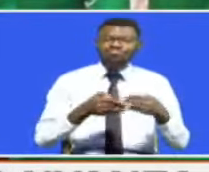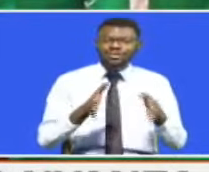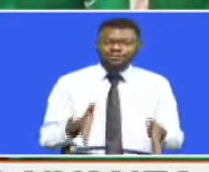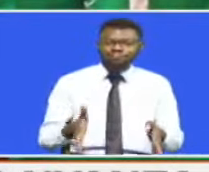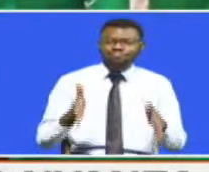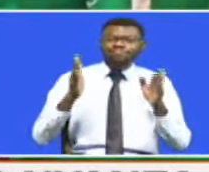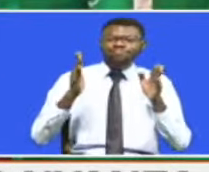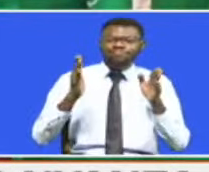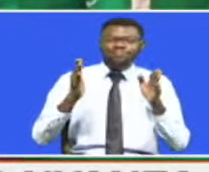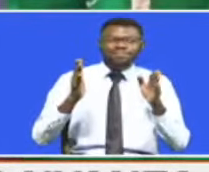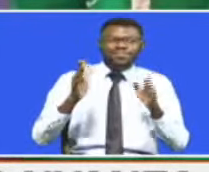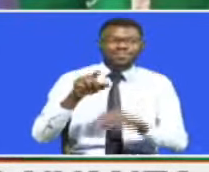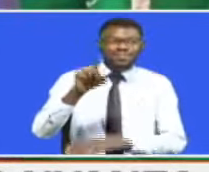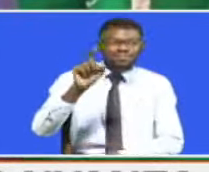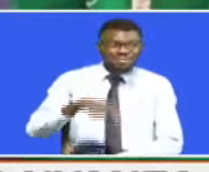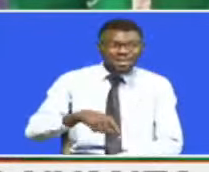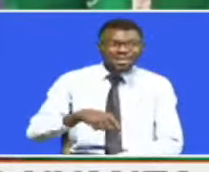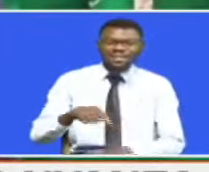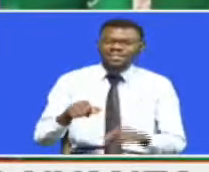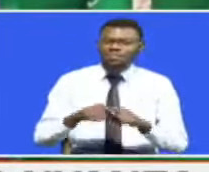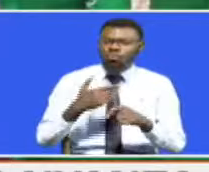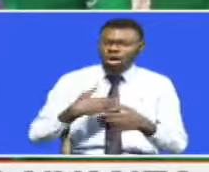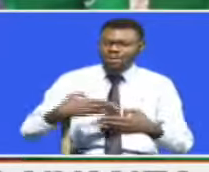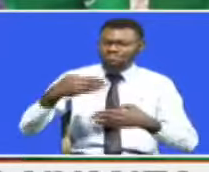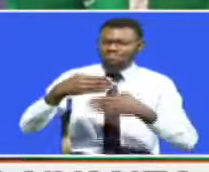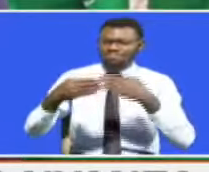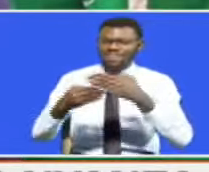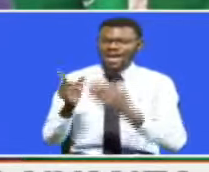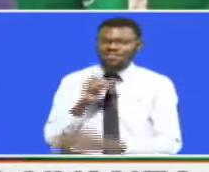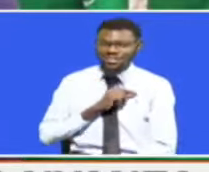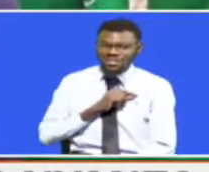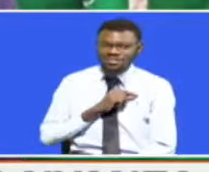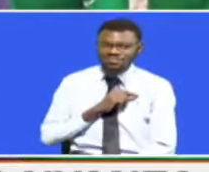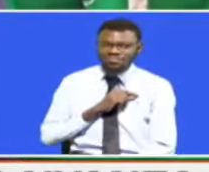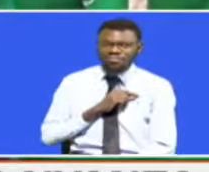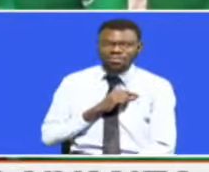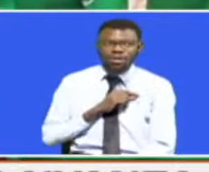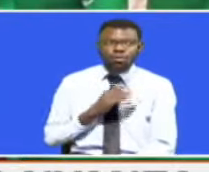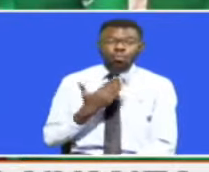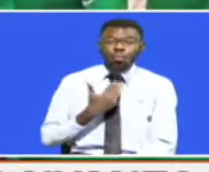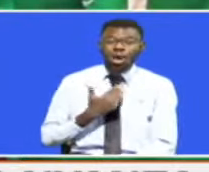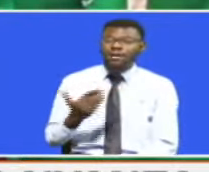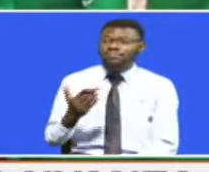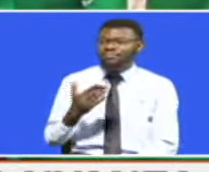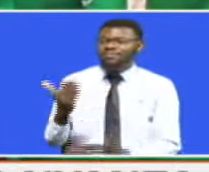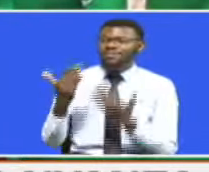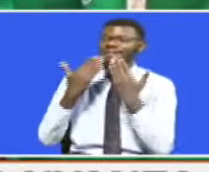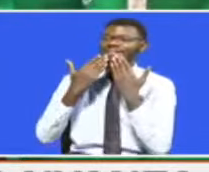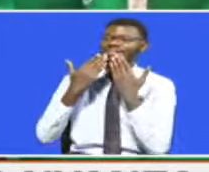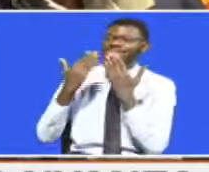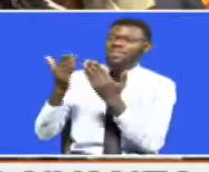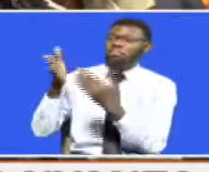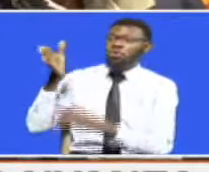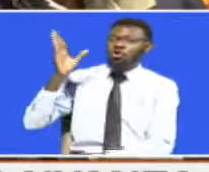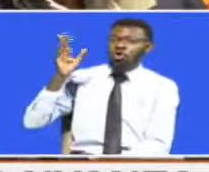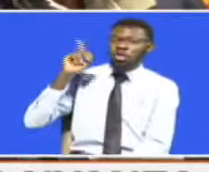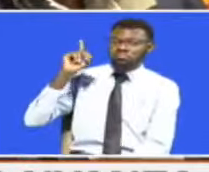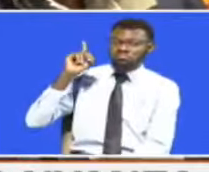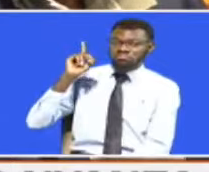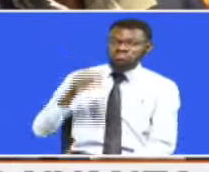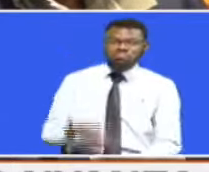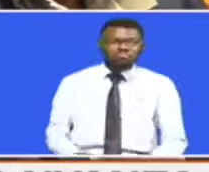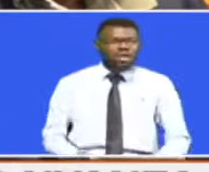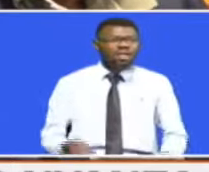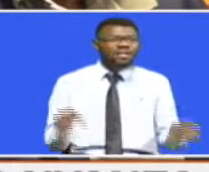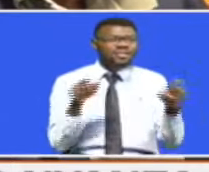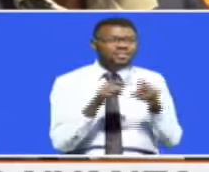ijengwe, na ikamilike, ili turudishie Mwenyezi Mungu asante, na